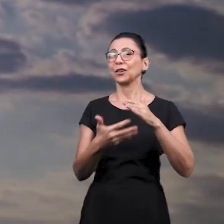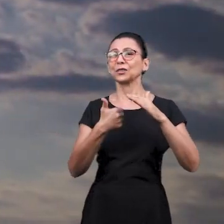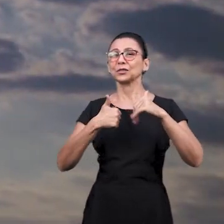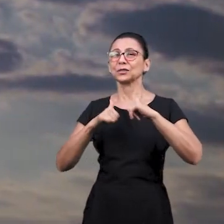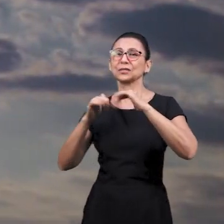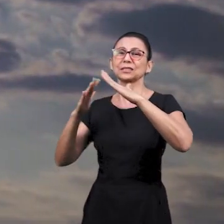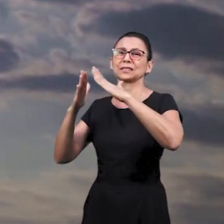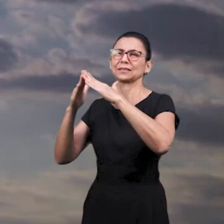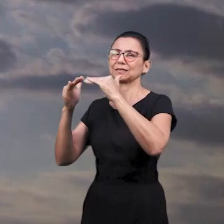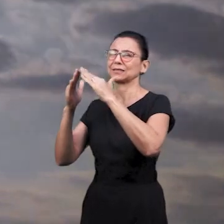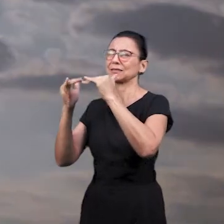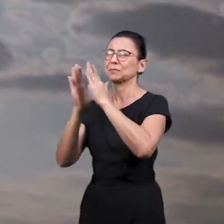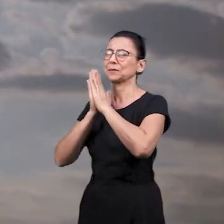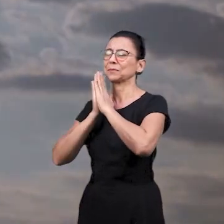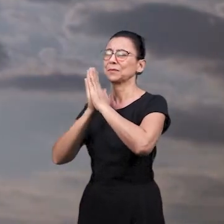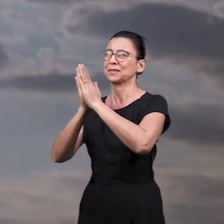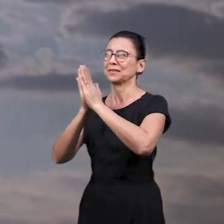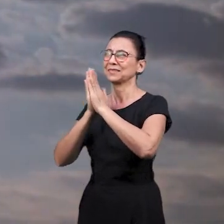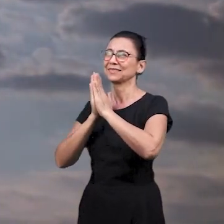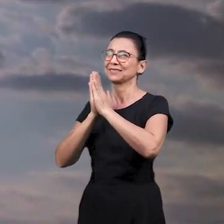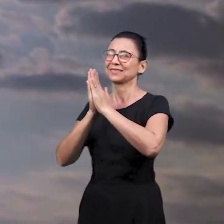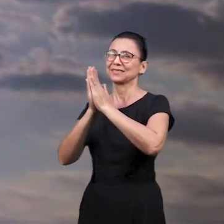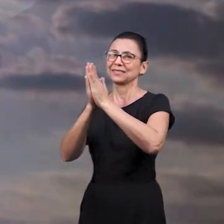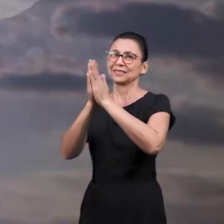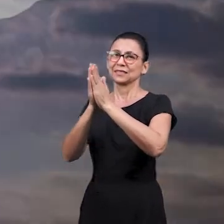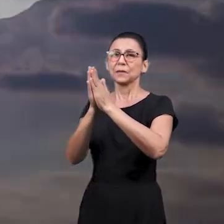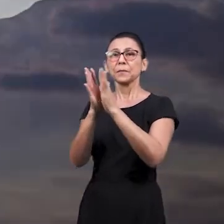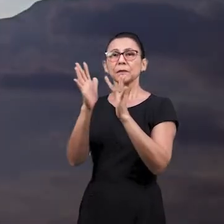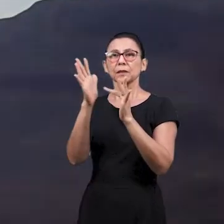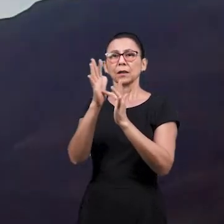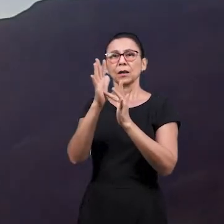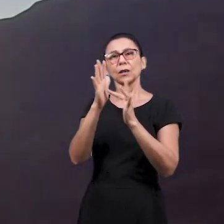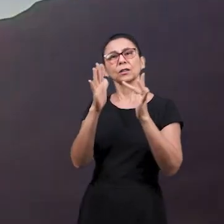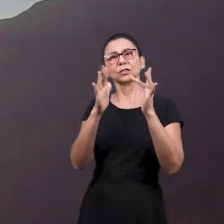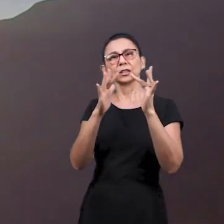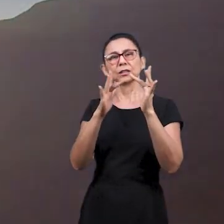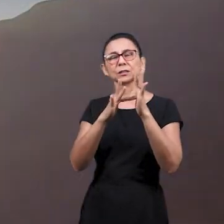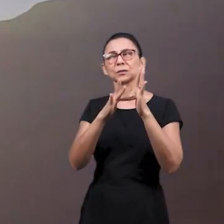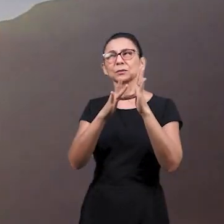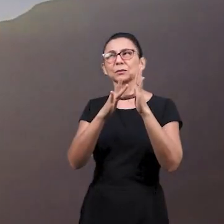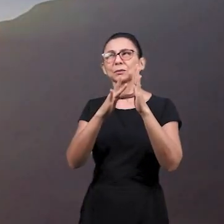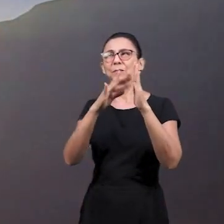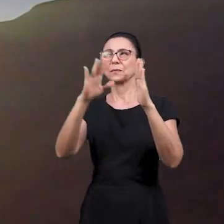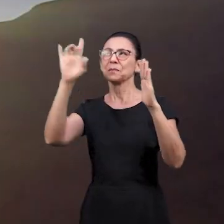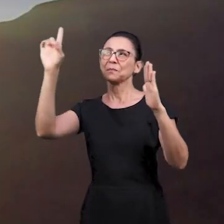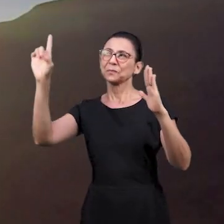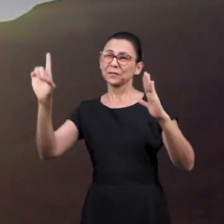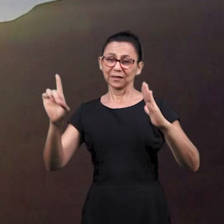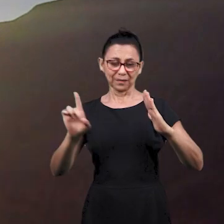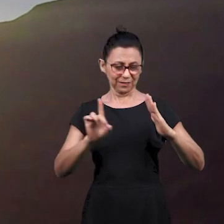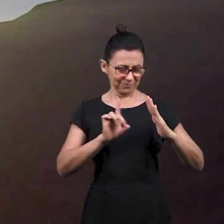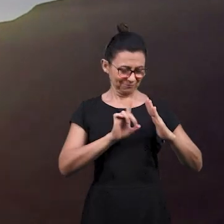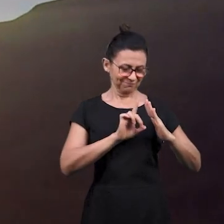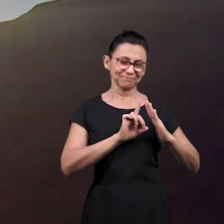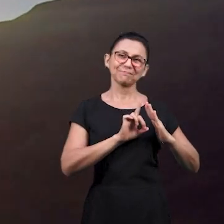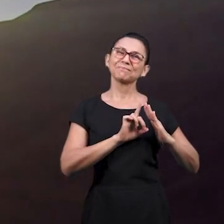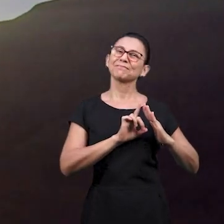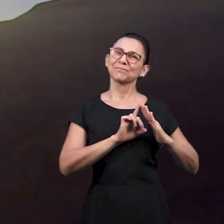Тебе поклоняюсь и к Тебе взываю, Господь Иисус, живи во